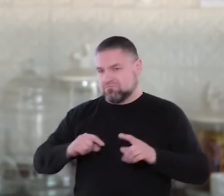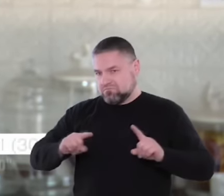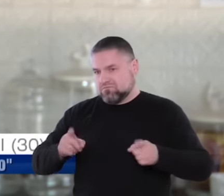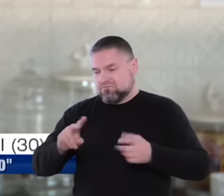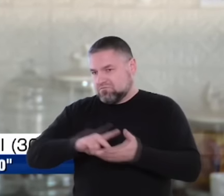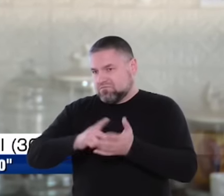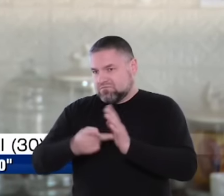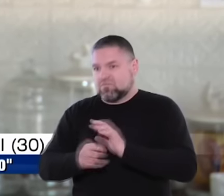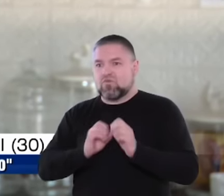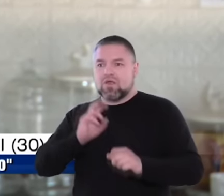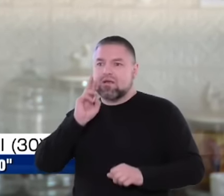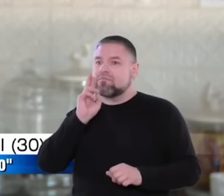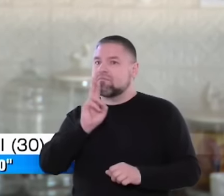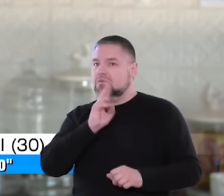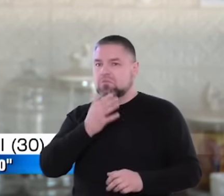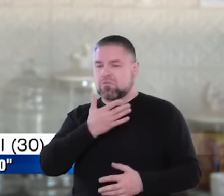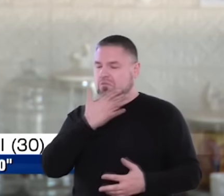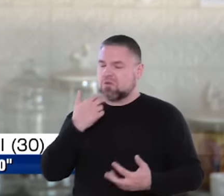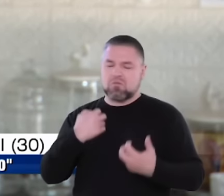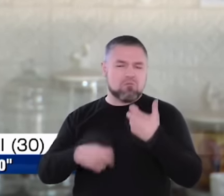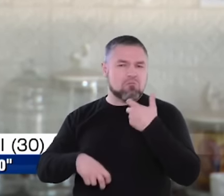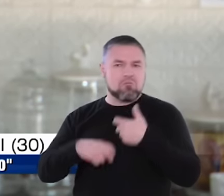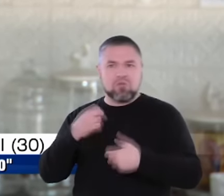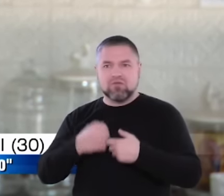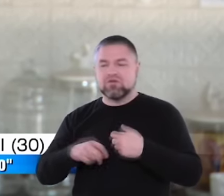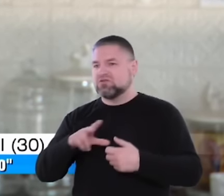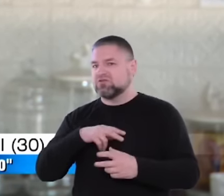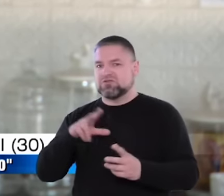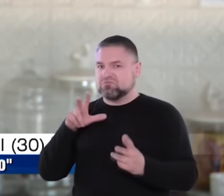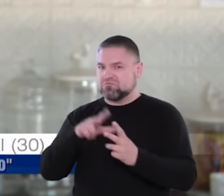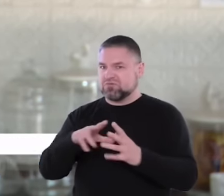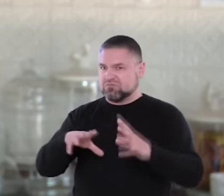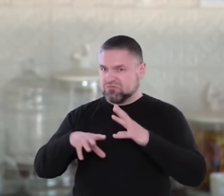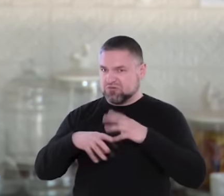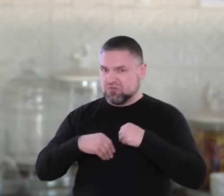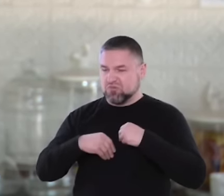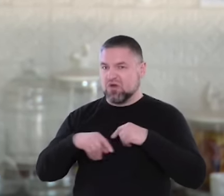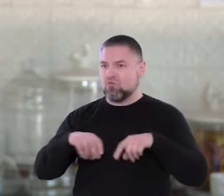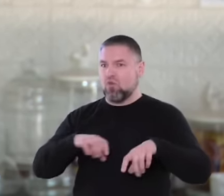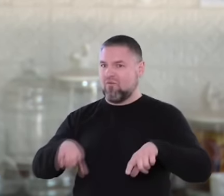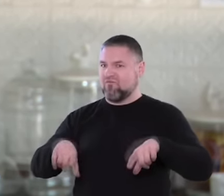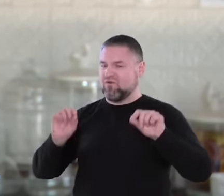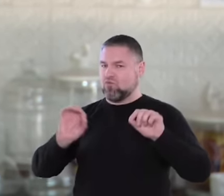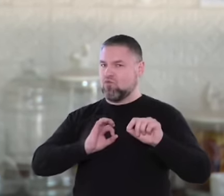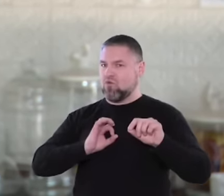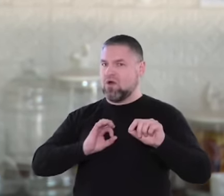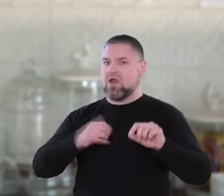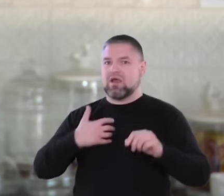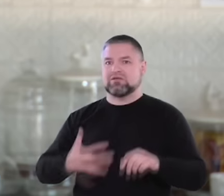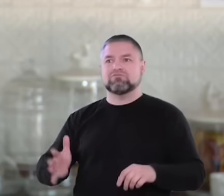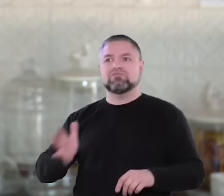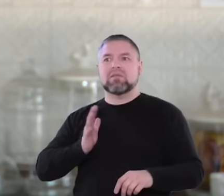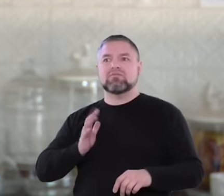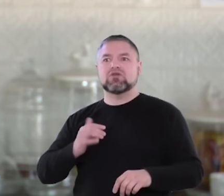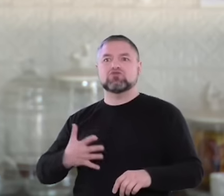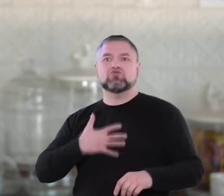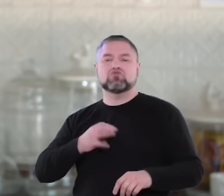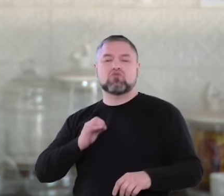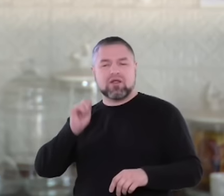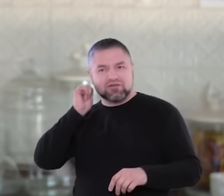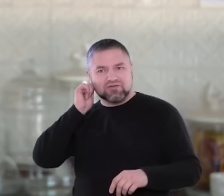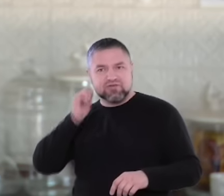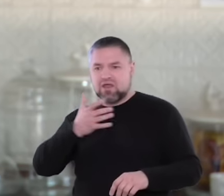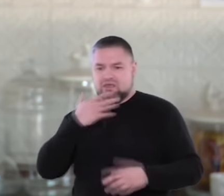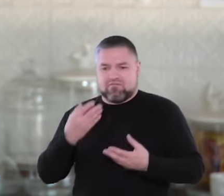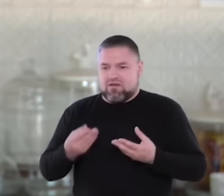Zorganizuję to spotkanie z moją mamą. I nie ma dla mnie większego znaczenia, czy zaakceptuje mój wybór. Ja chcę, żeby Anita czuła się przy mnie bezpiecznie. Może nie